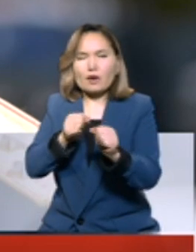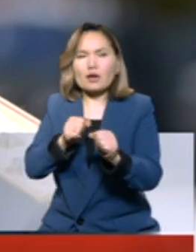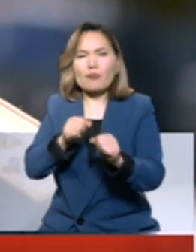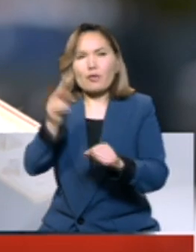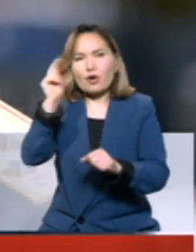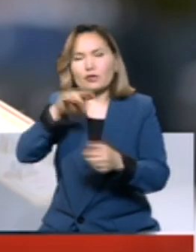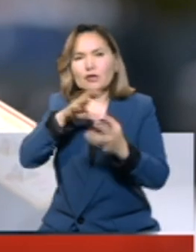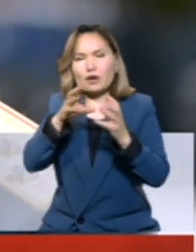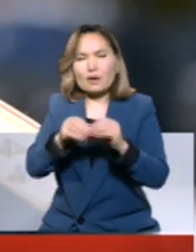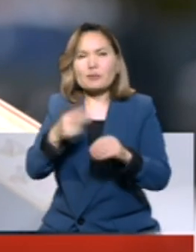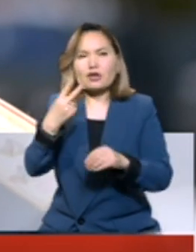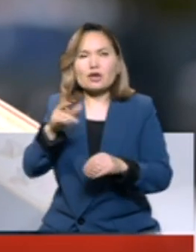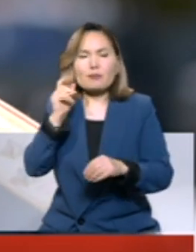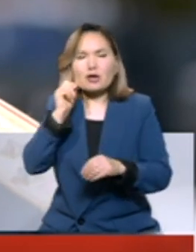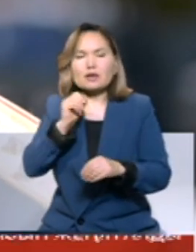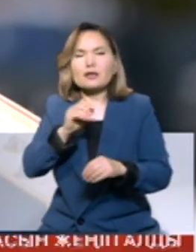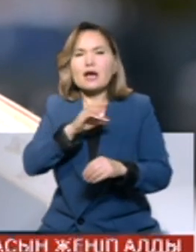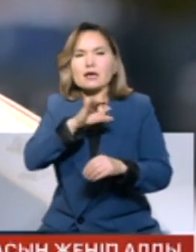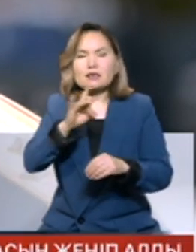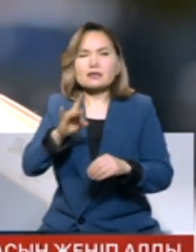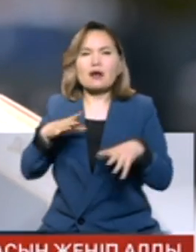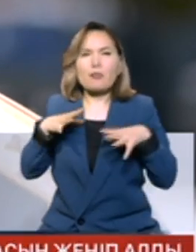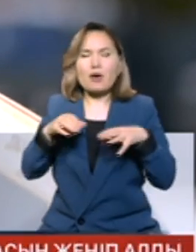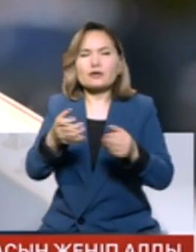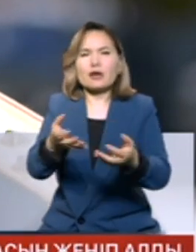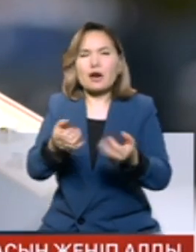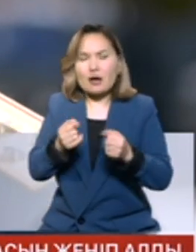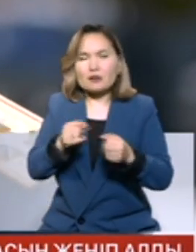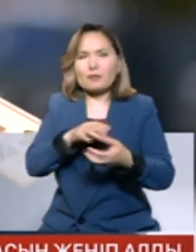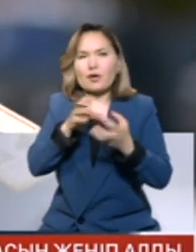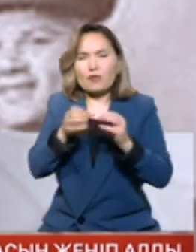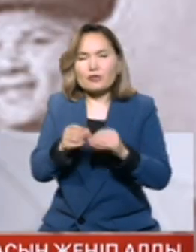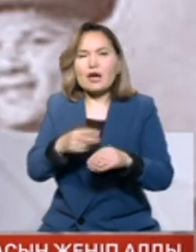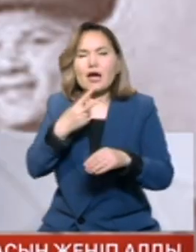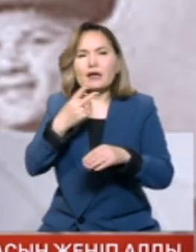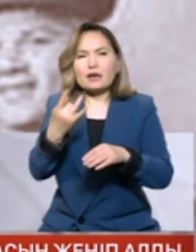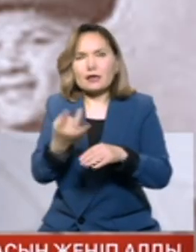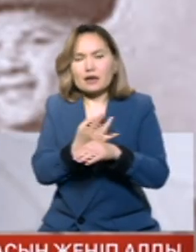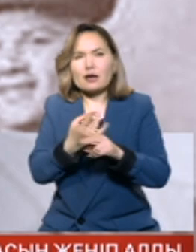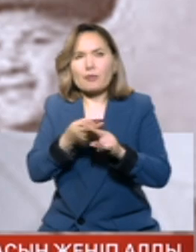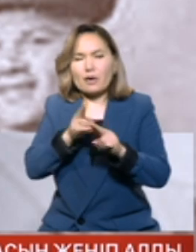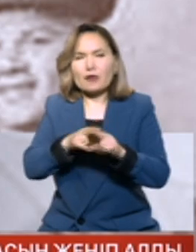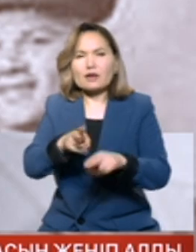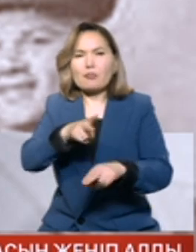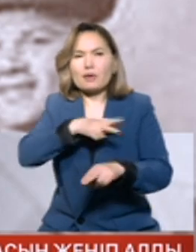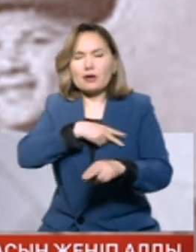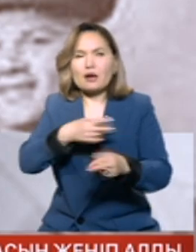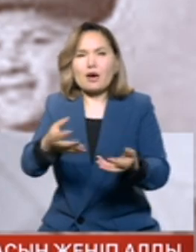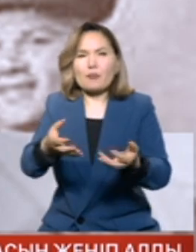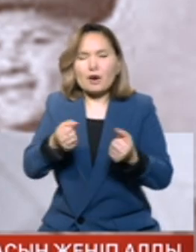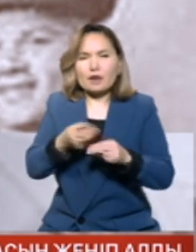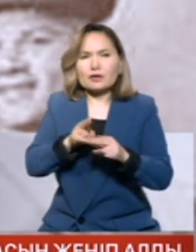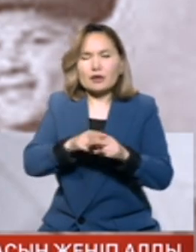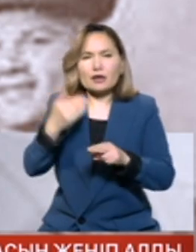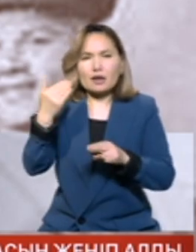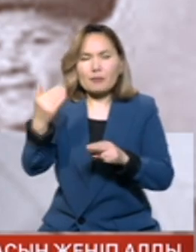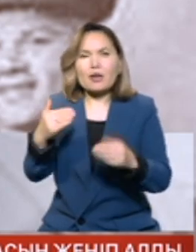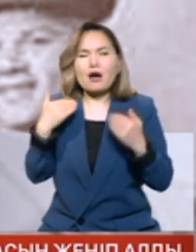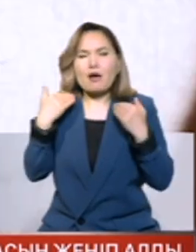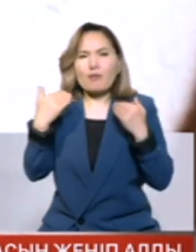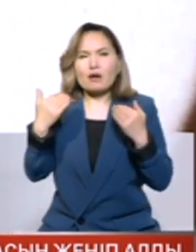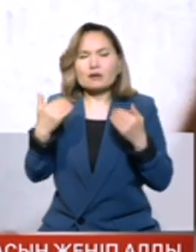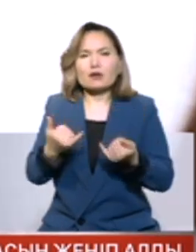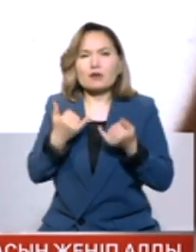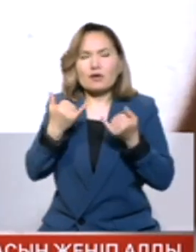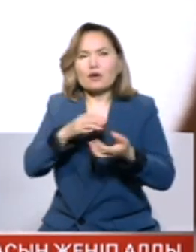жасында Совет одағының батырын алып, ерлік жасап, негізі 2 рет берілген операциясы үшін де Совет одағының батырын алу керек